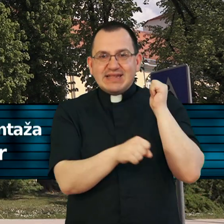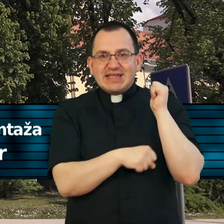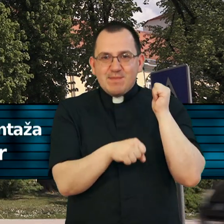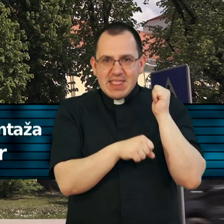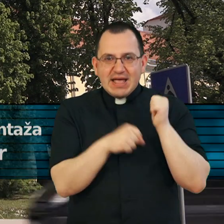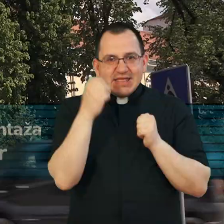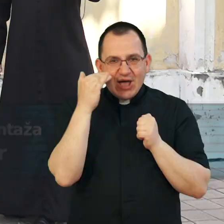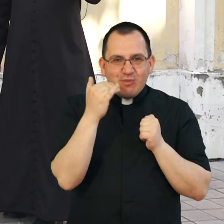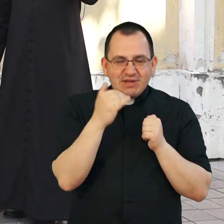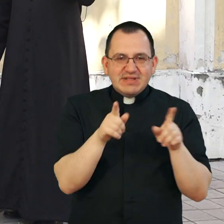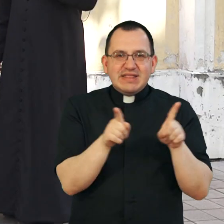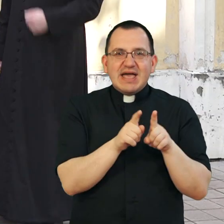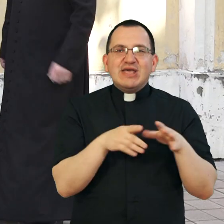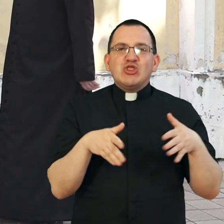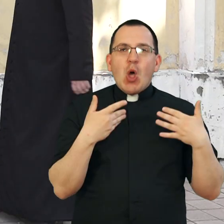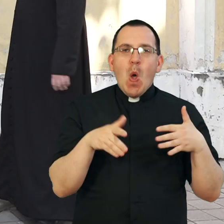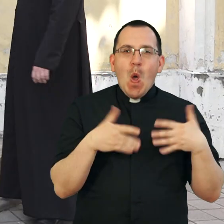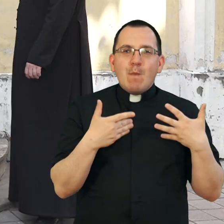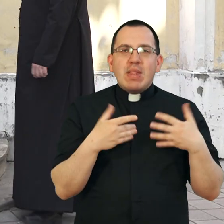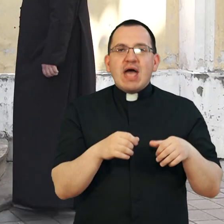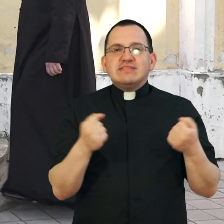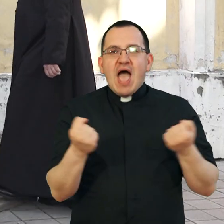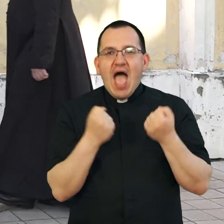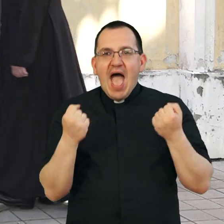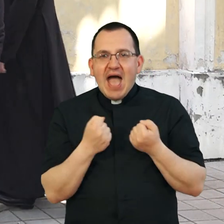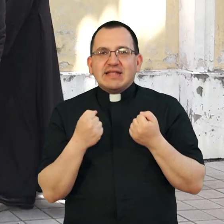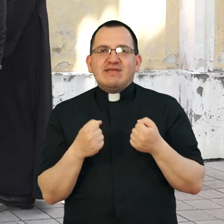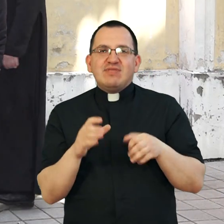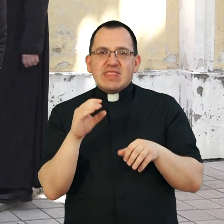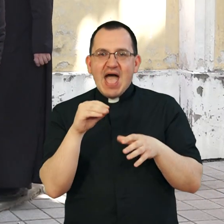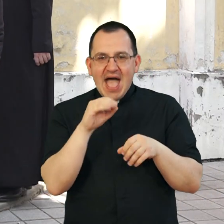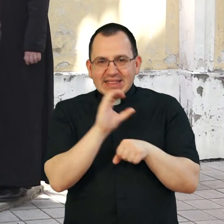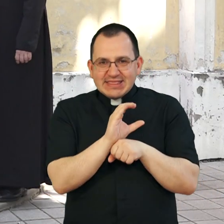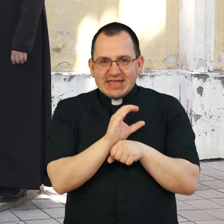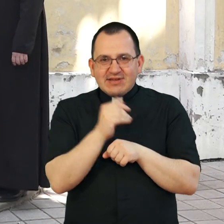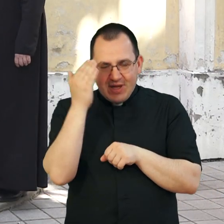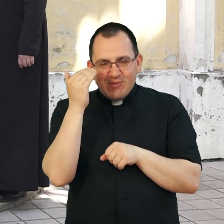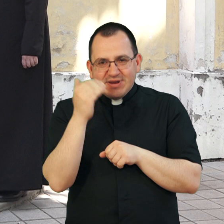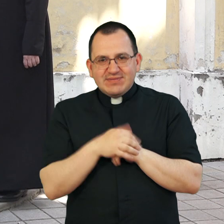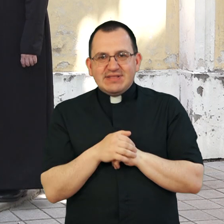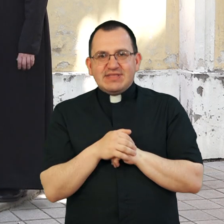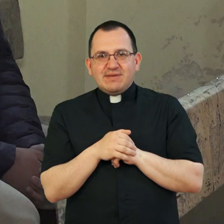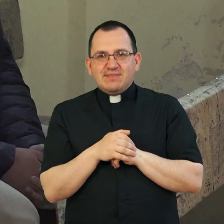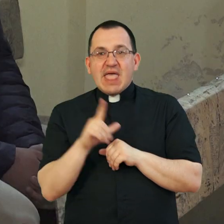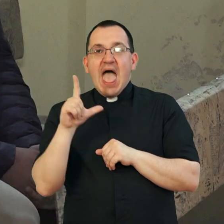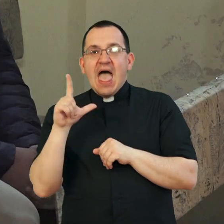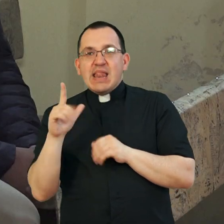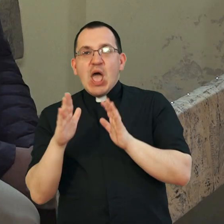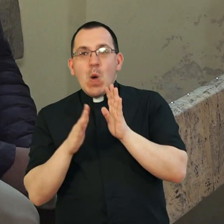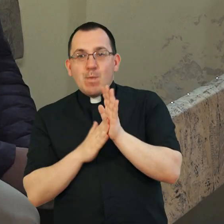te aktivna mlada župljanka i animatorica mladih župe Blaženog Alojzija Stepinca u Koprivnici. Leo Marković